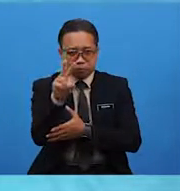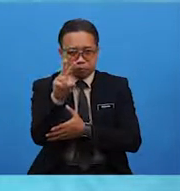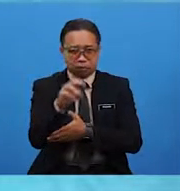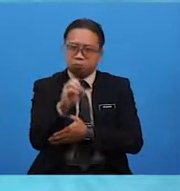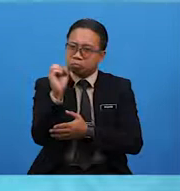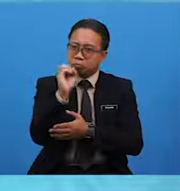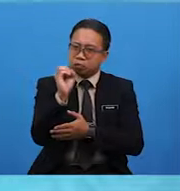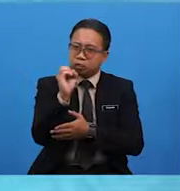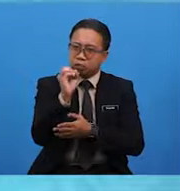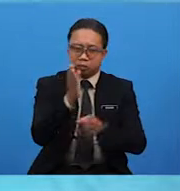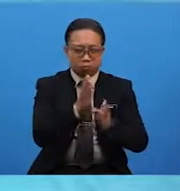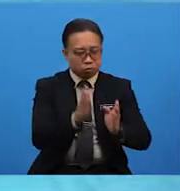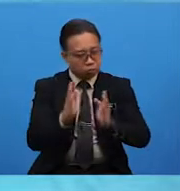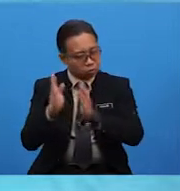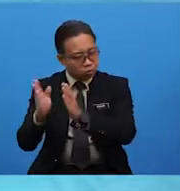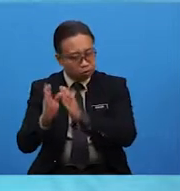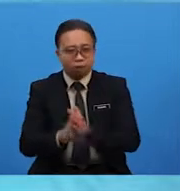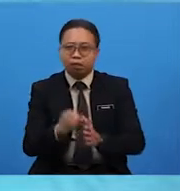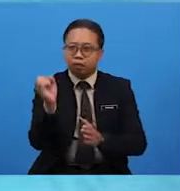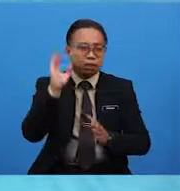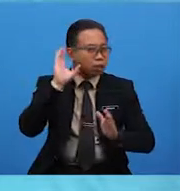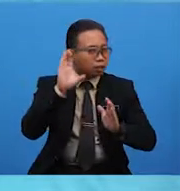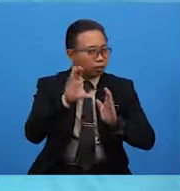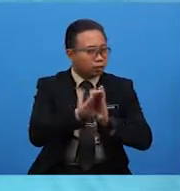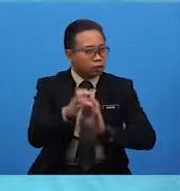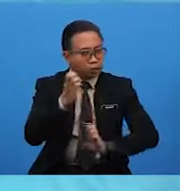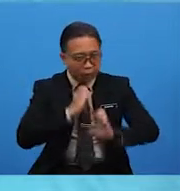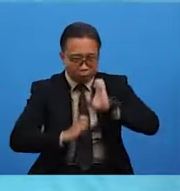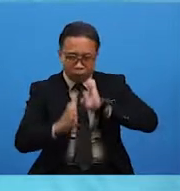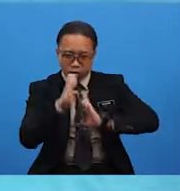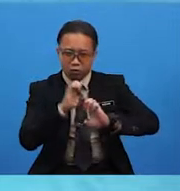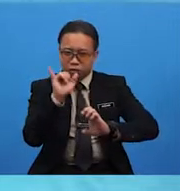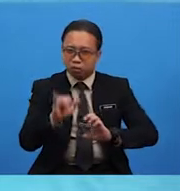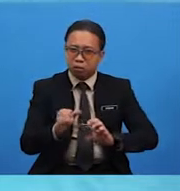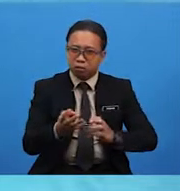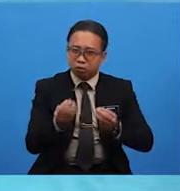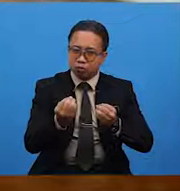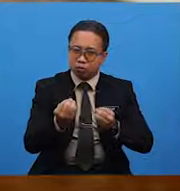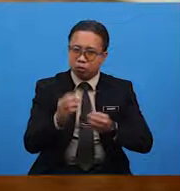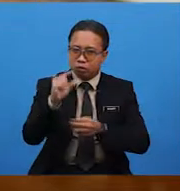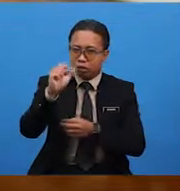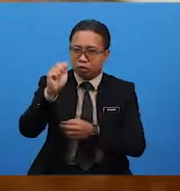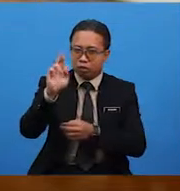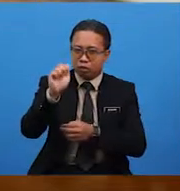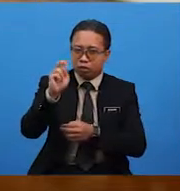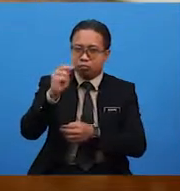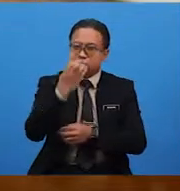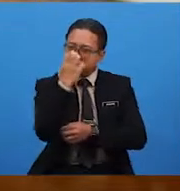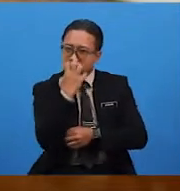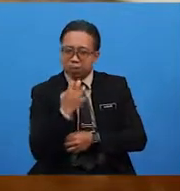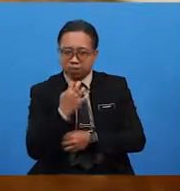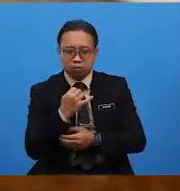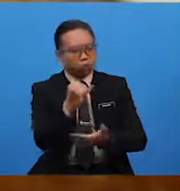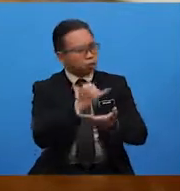keadaan yang tidak teratur dan menampakan gambaran emosi Yang meluap dan garam cute menjaga anak kita tengah